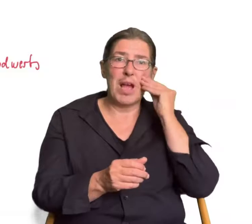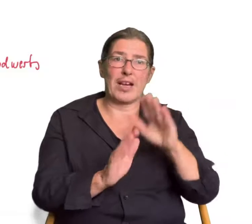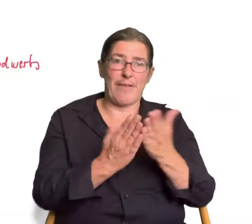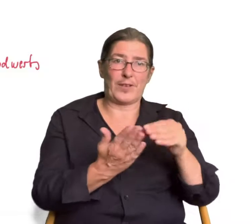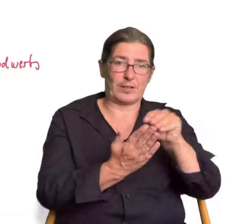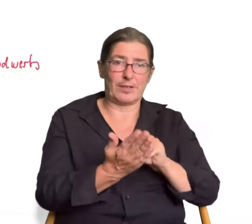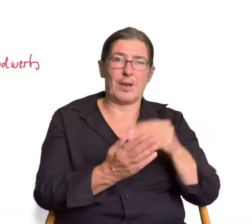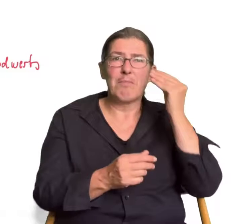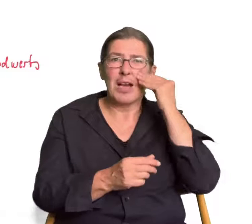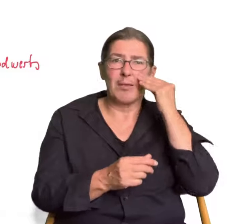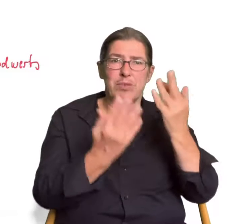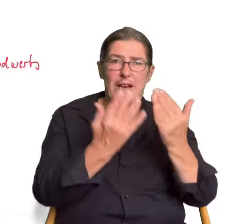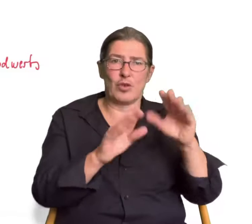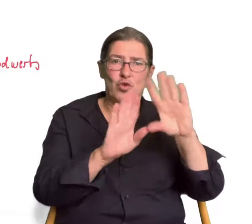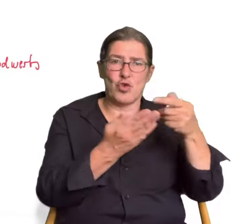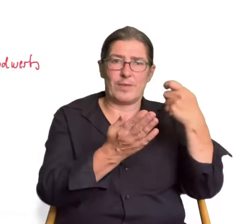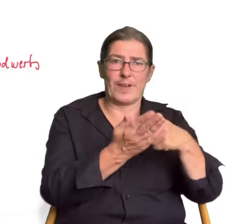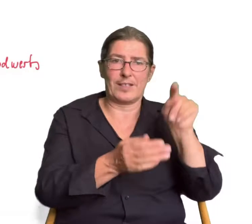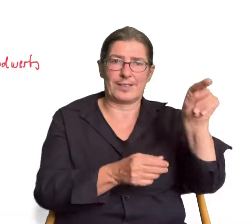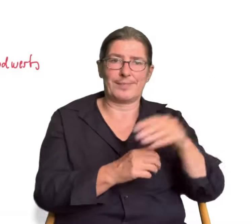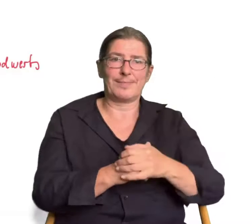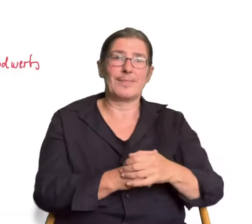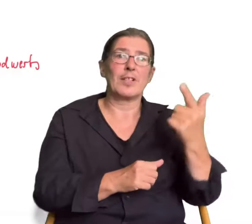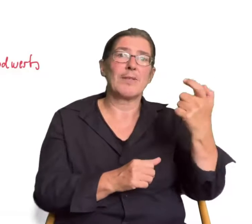könnt. Merke die Berechnung des Grundwerts.